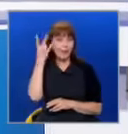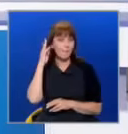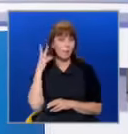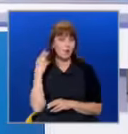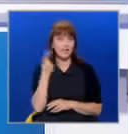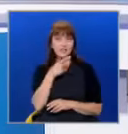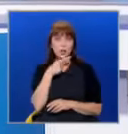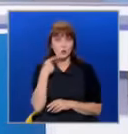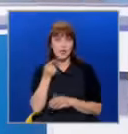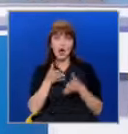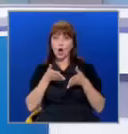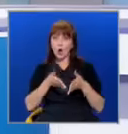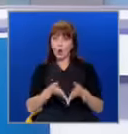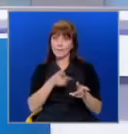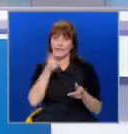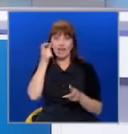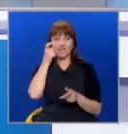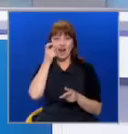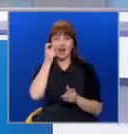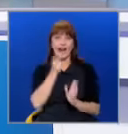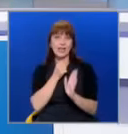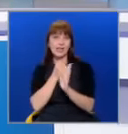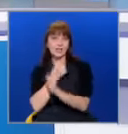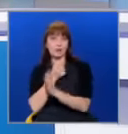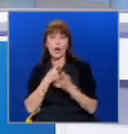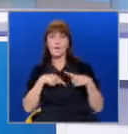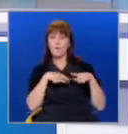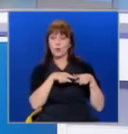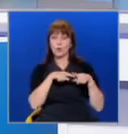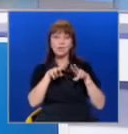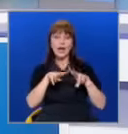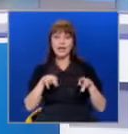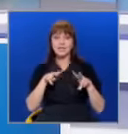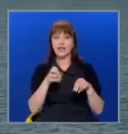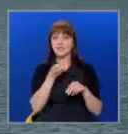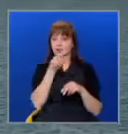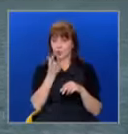обстоятелства. Корабът е на пристанище Варна-Исток, а окръжната прокуратура разследва случая.